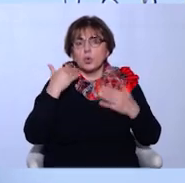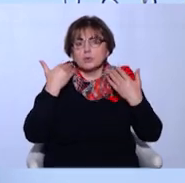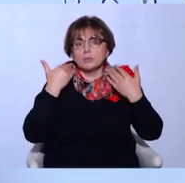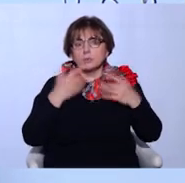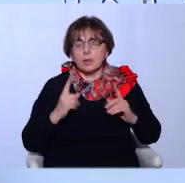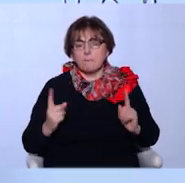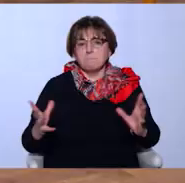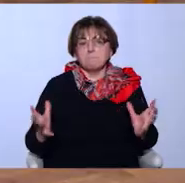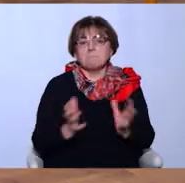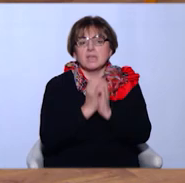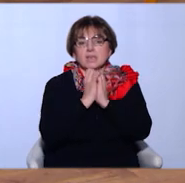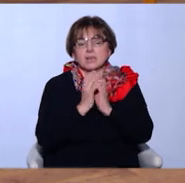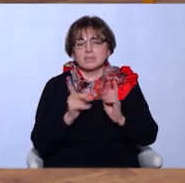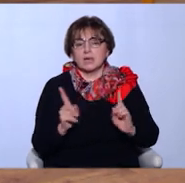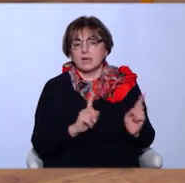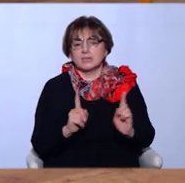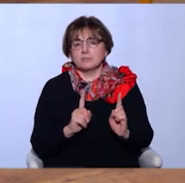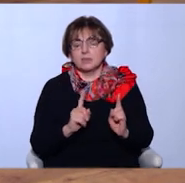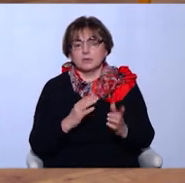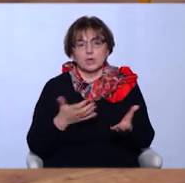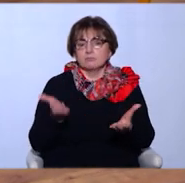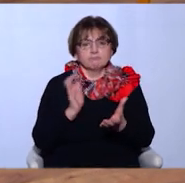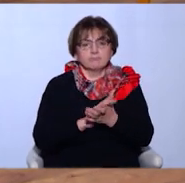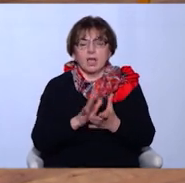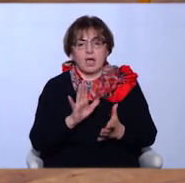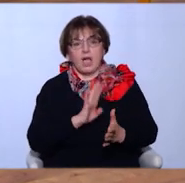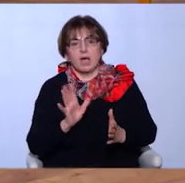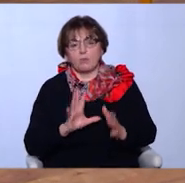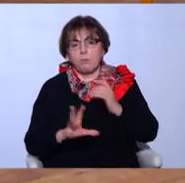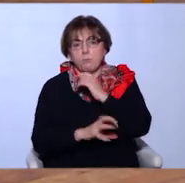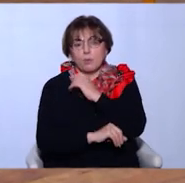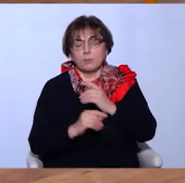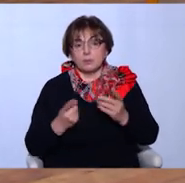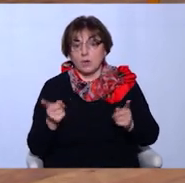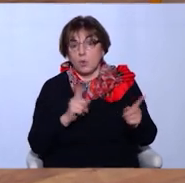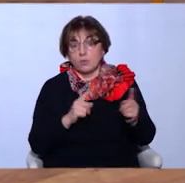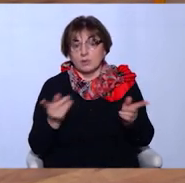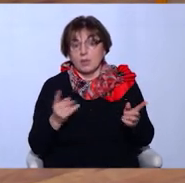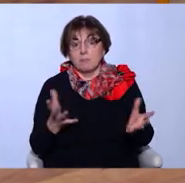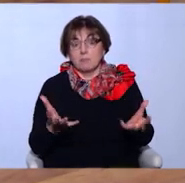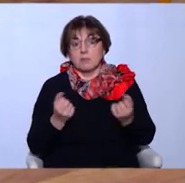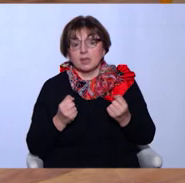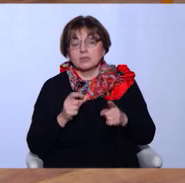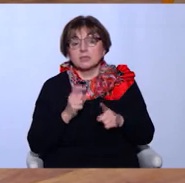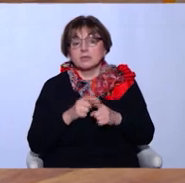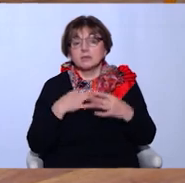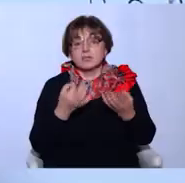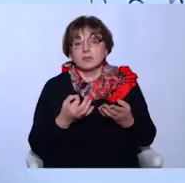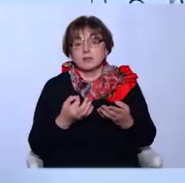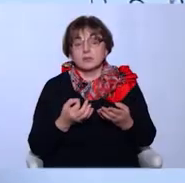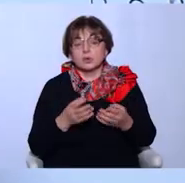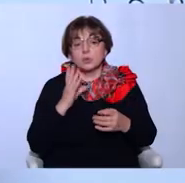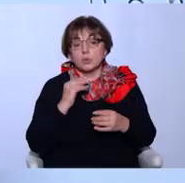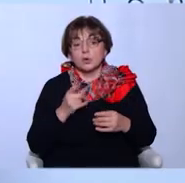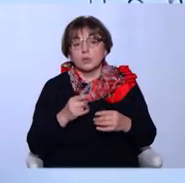მიიღეს ერთმანეთი, ხო? ჯერ არც გაუცნიათ თითქმის ბოლომდე, მაგრამ მიიღეს ერთმანეთი, ასეთ ფრაზას ეტყვის,